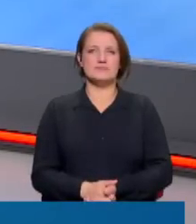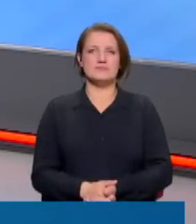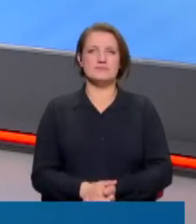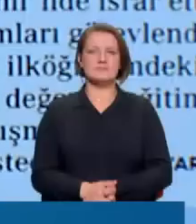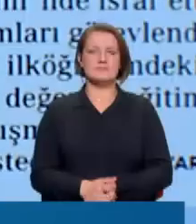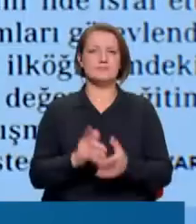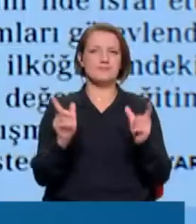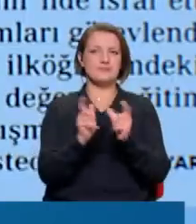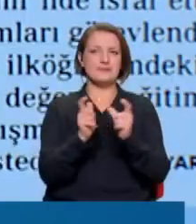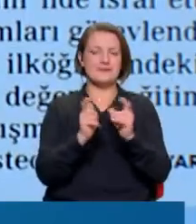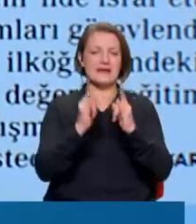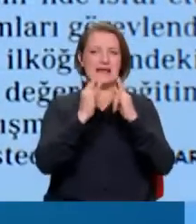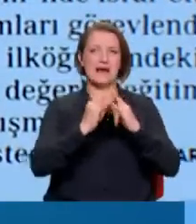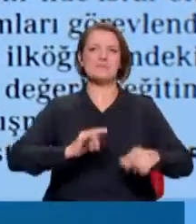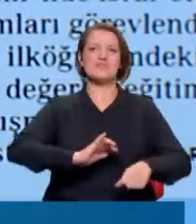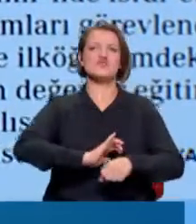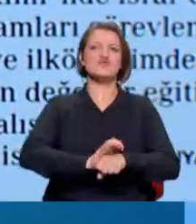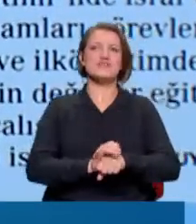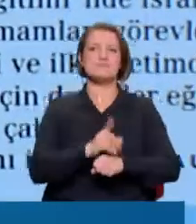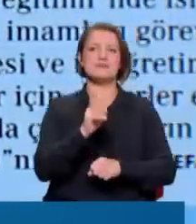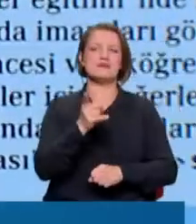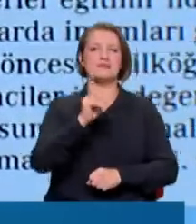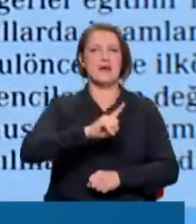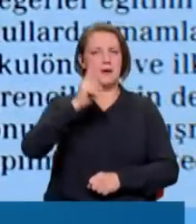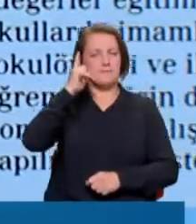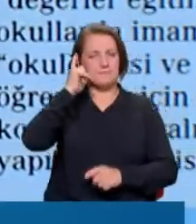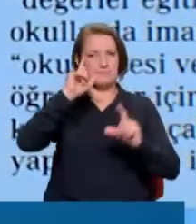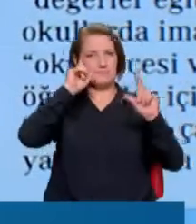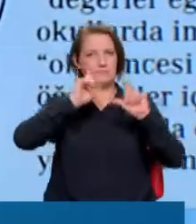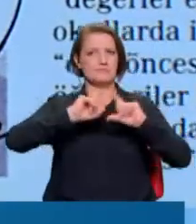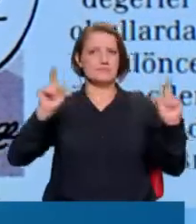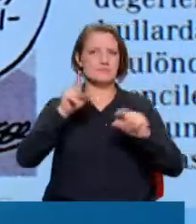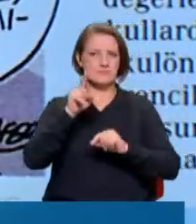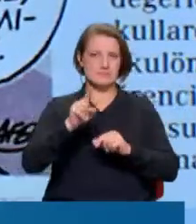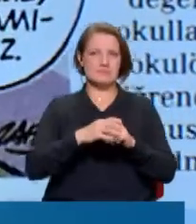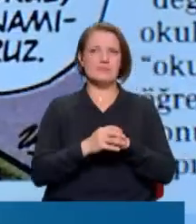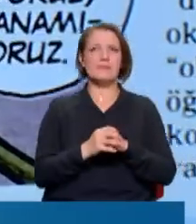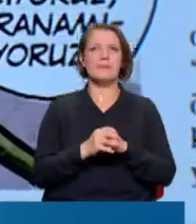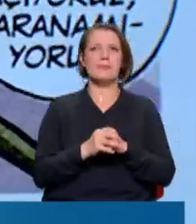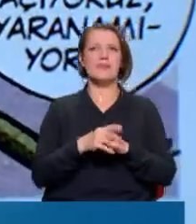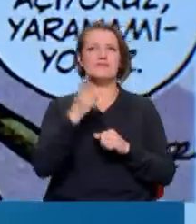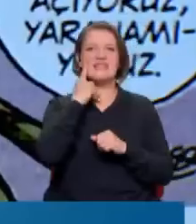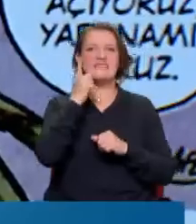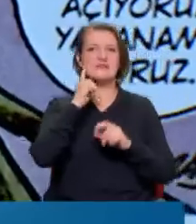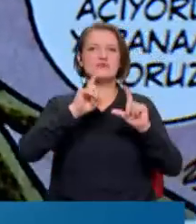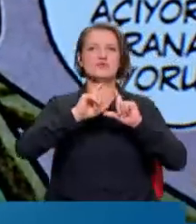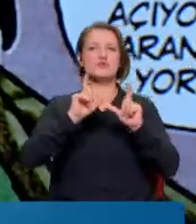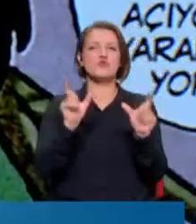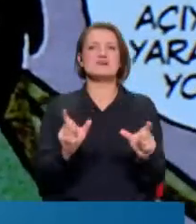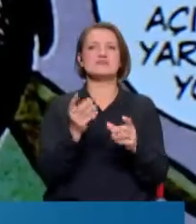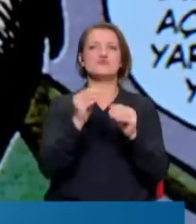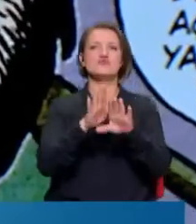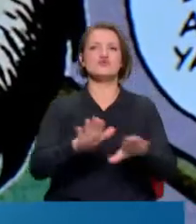Dernek kampında şiddet bir diğer başlık aynı başlık altında değerlendirilmiş manşet altında devlet korumasındaki